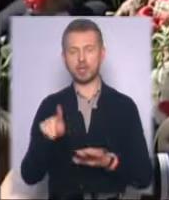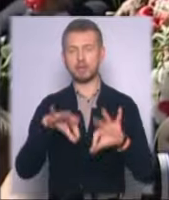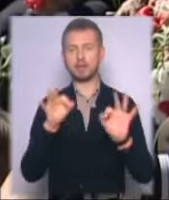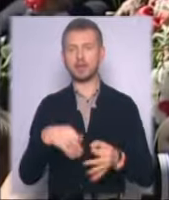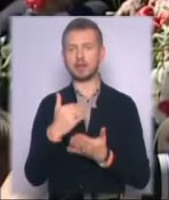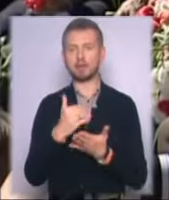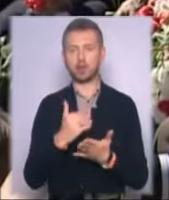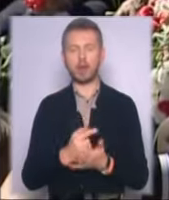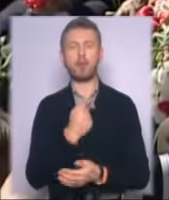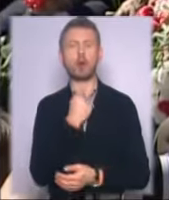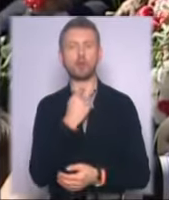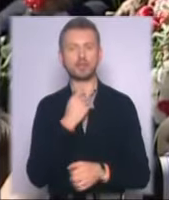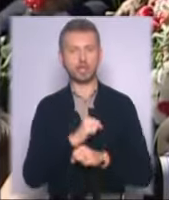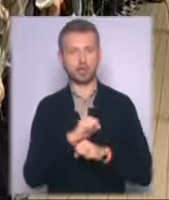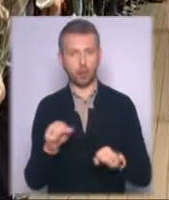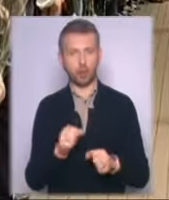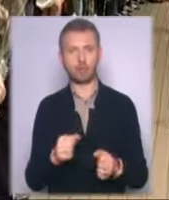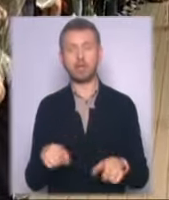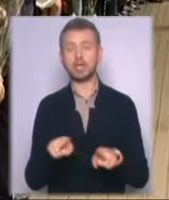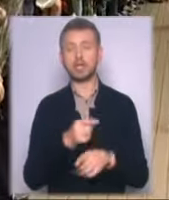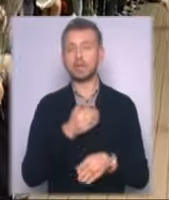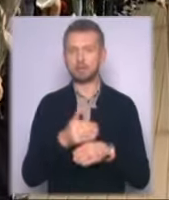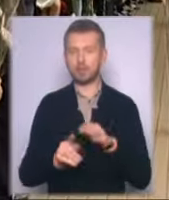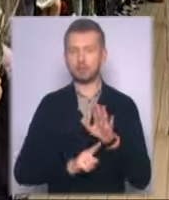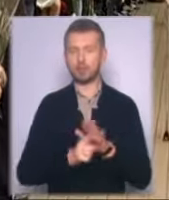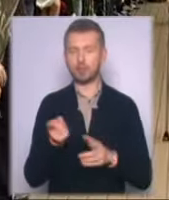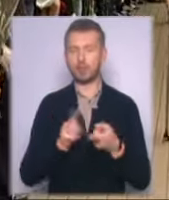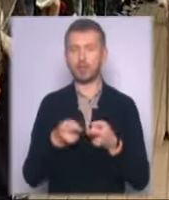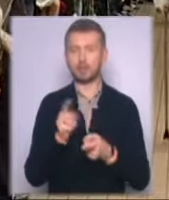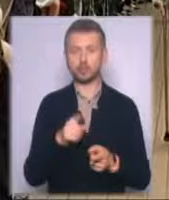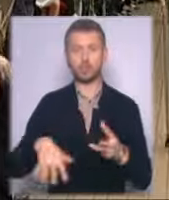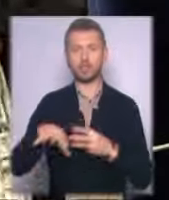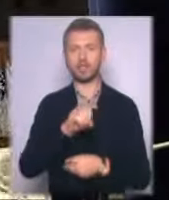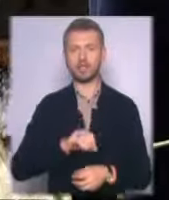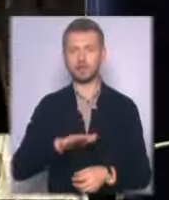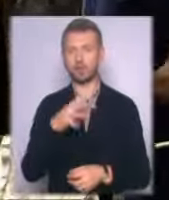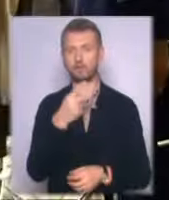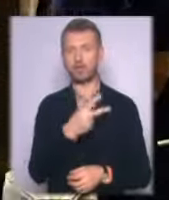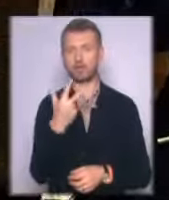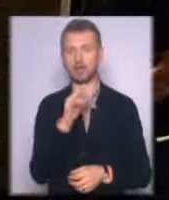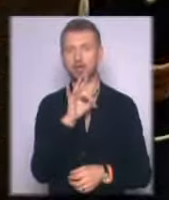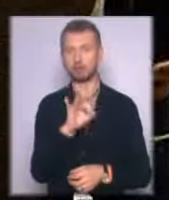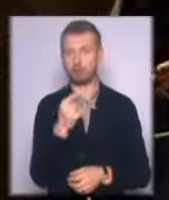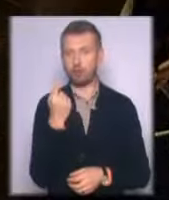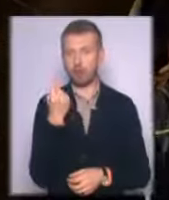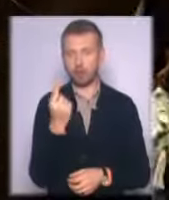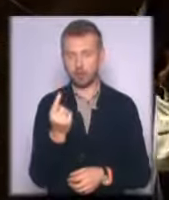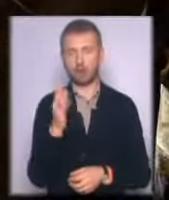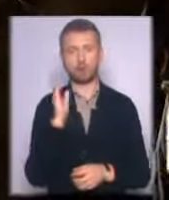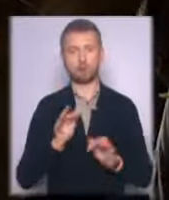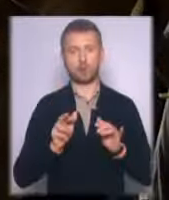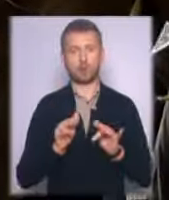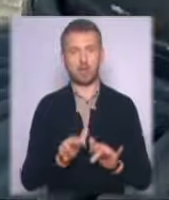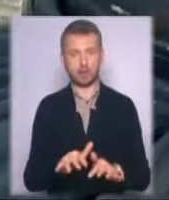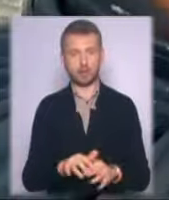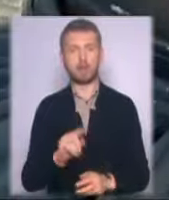програма «Голоси героїв». Такий пізній початок пов'язаний з тим, що по всій Європі о 23.01 пройде акція